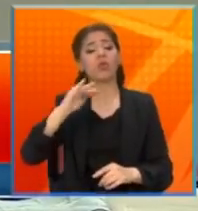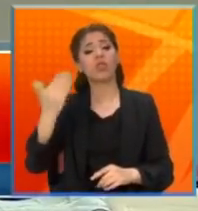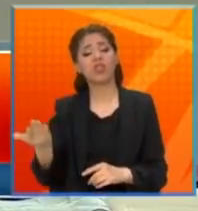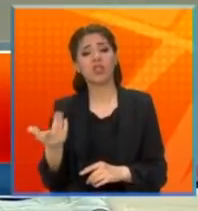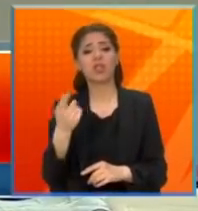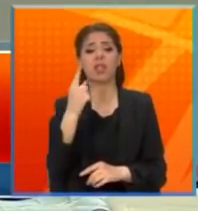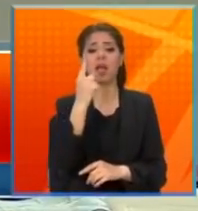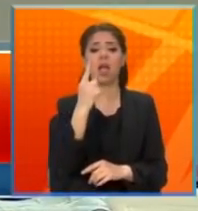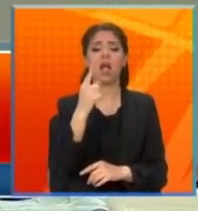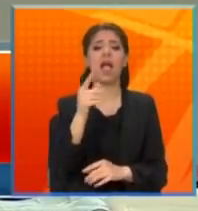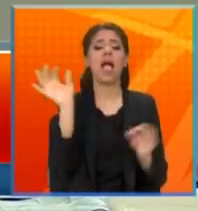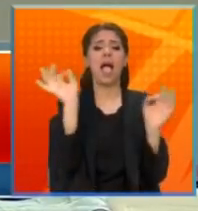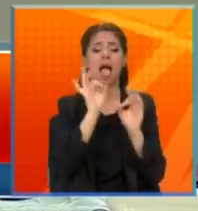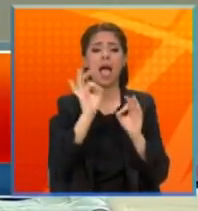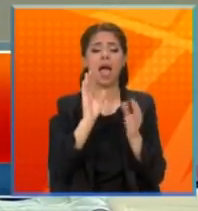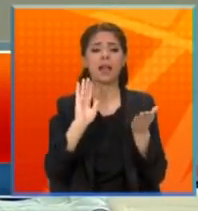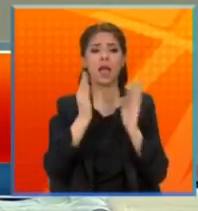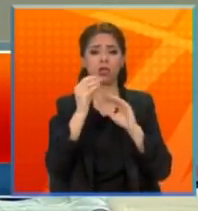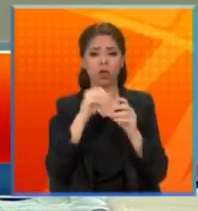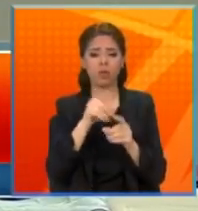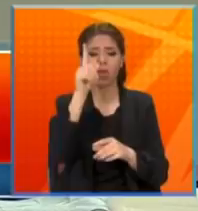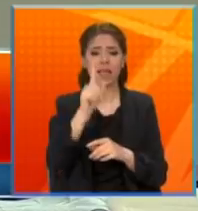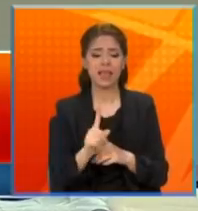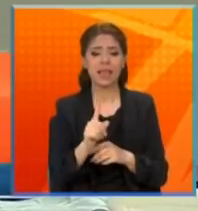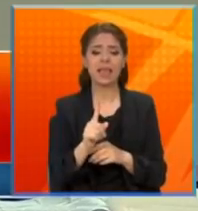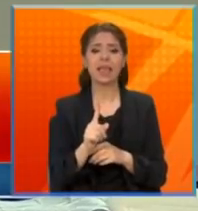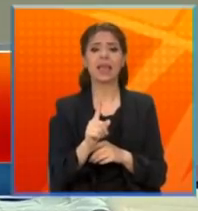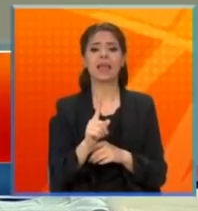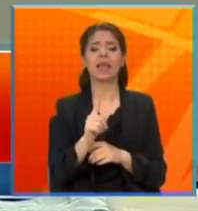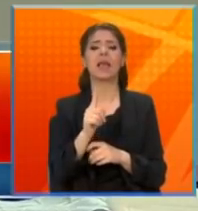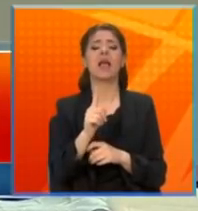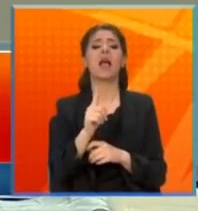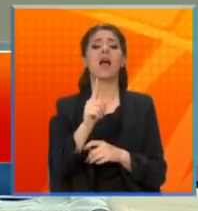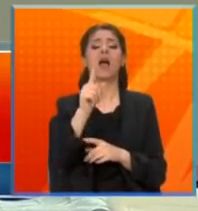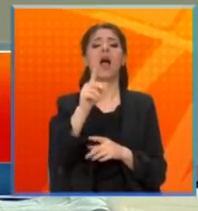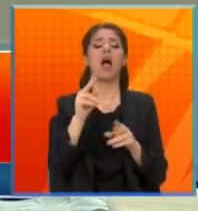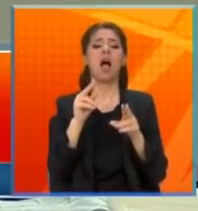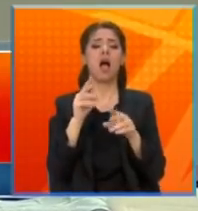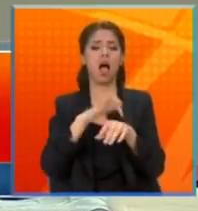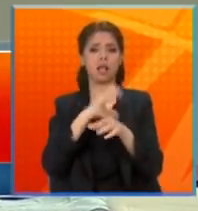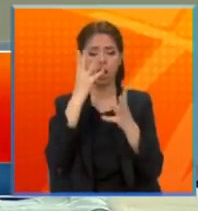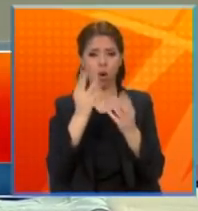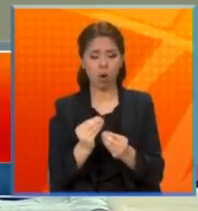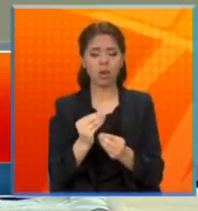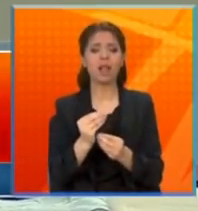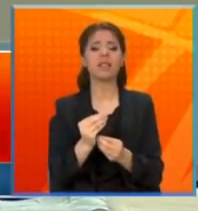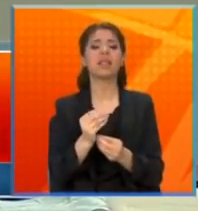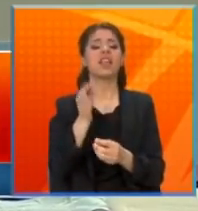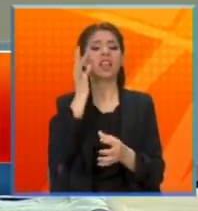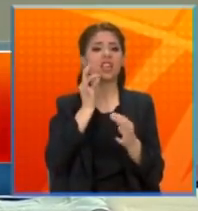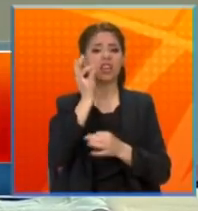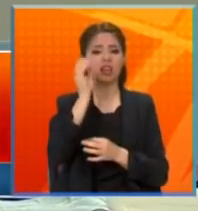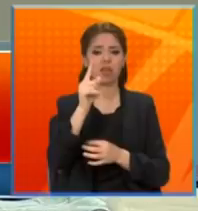özellikle erken dönemde ilk vakalarımızdan olan iki hastamızın bilgisini de kısaca vermek istiyorum.